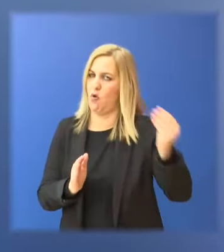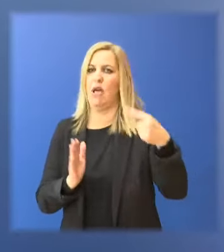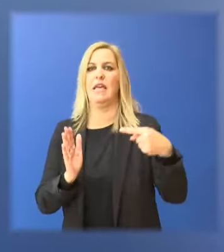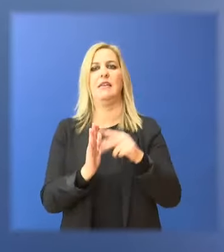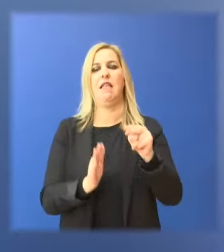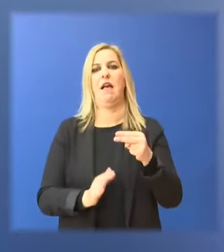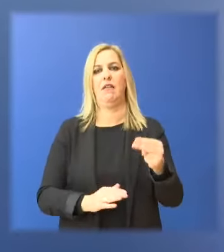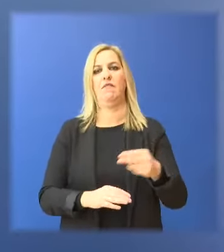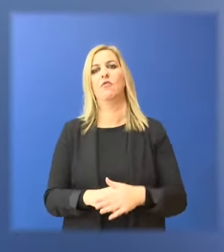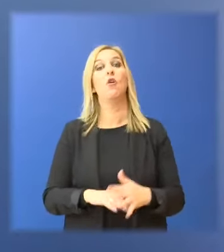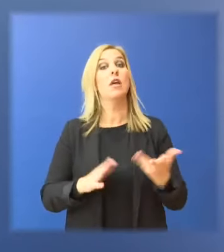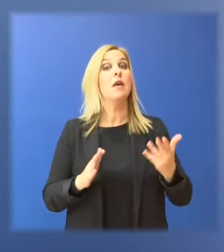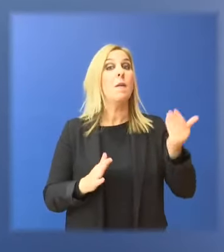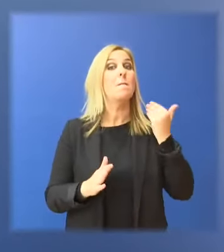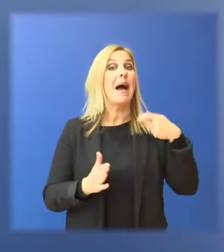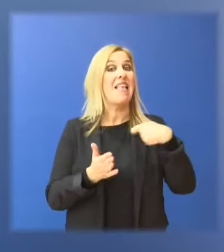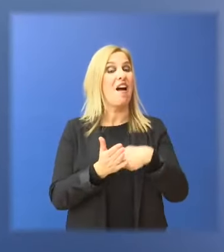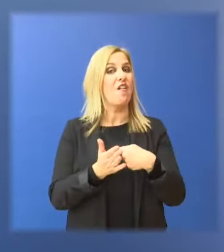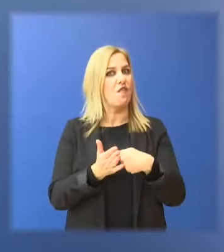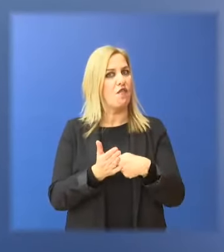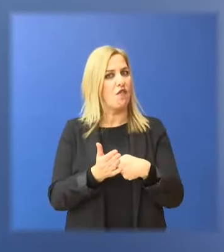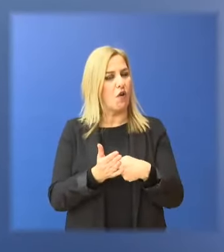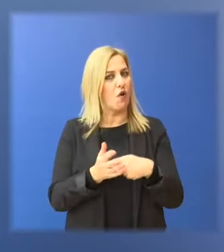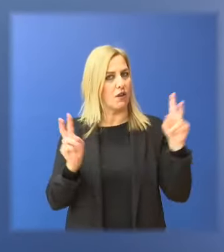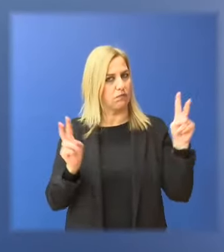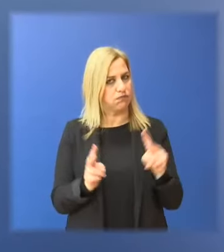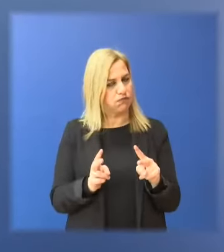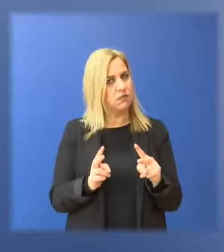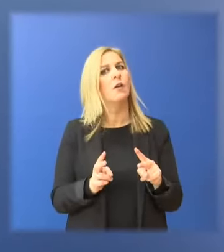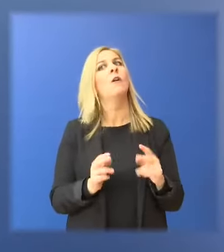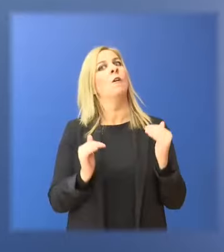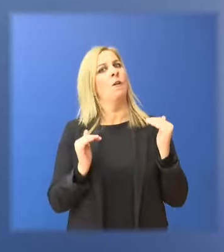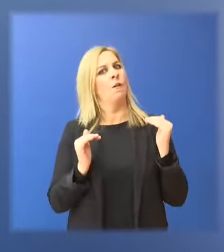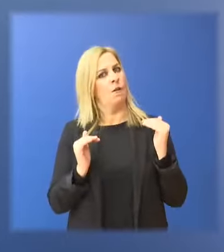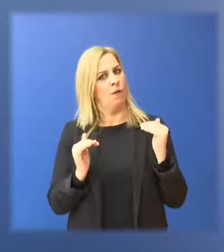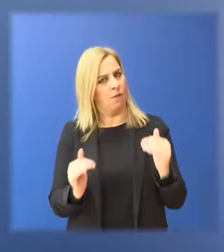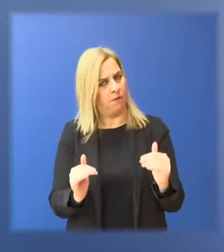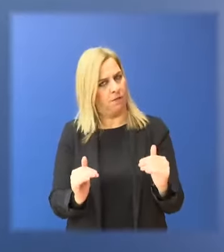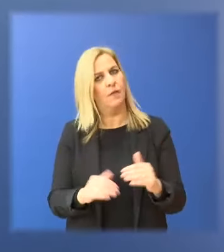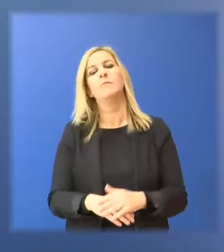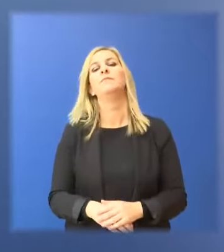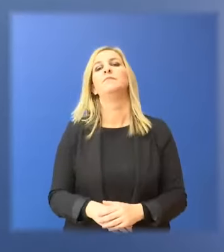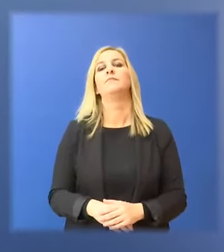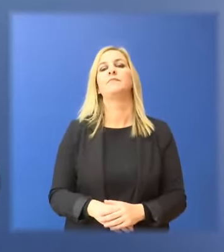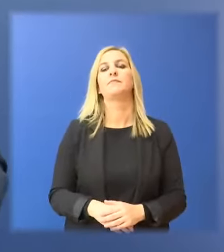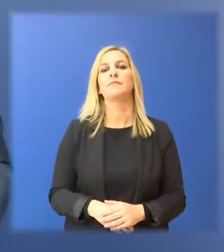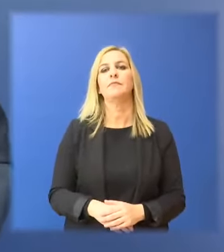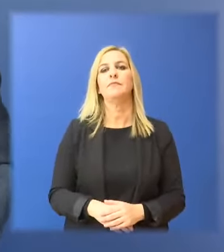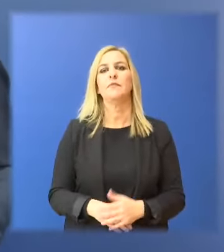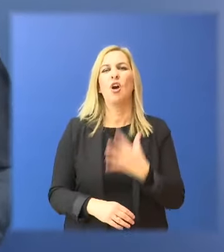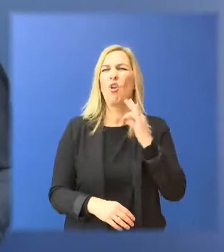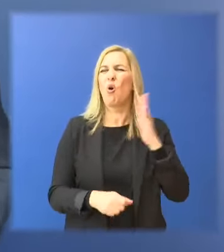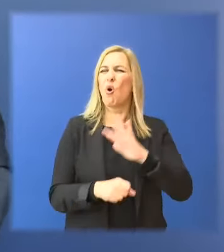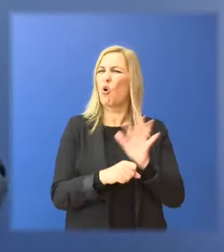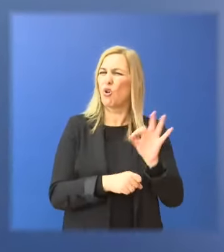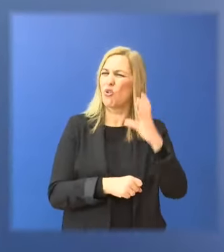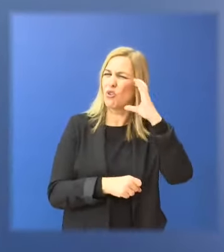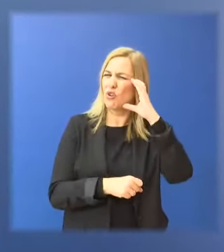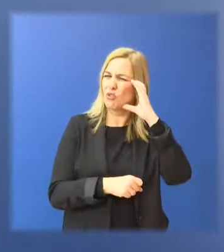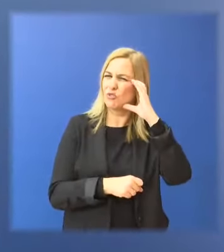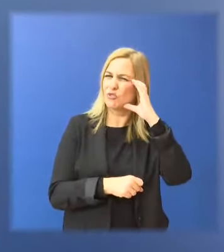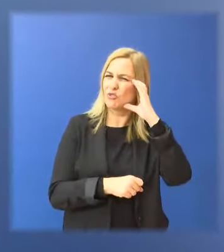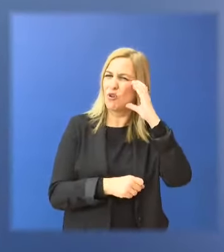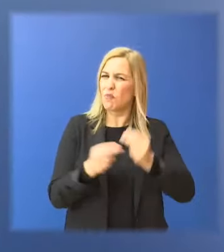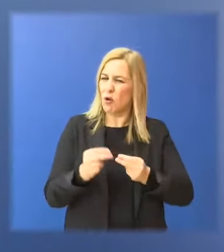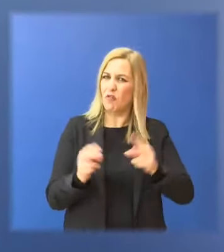κάποιων φόρων που είχαν μειωθεί στο πλαίσιο της αντιμετώπισης των συνεπειών της πανδημίας, μέτρα υπέρ